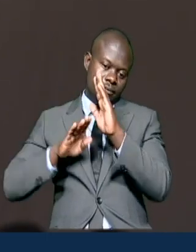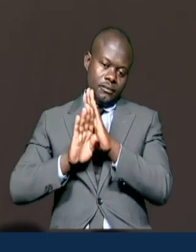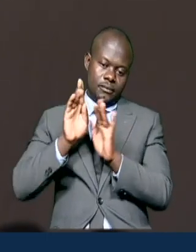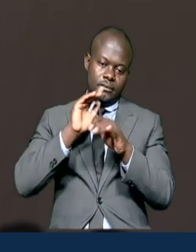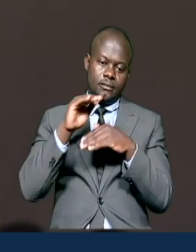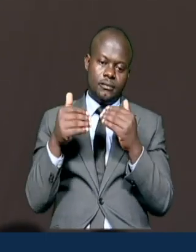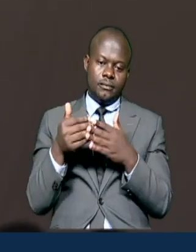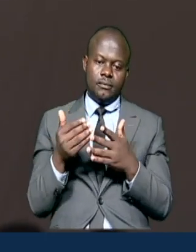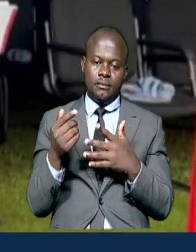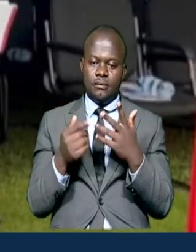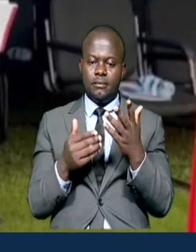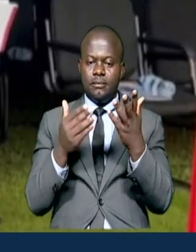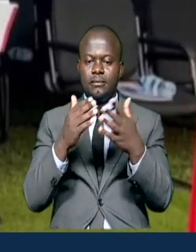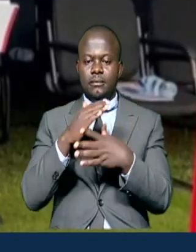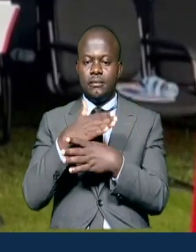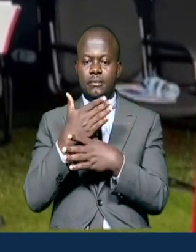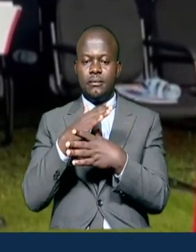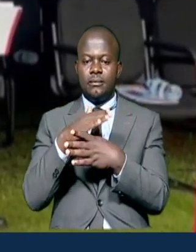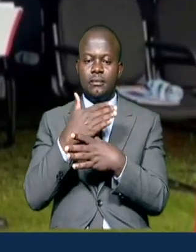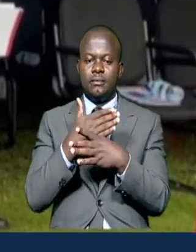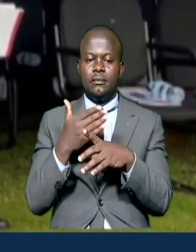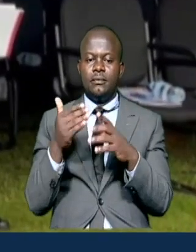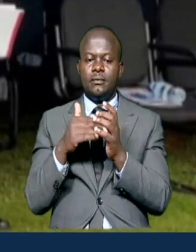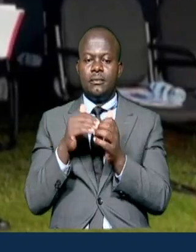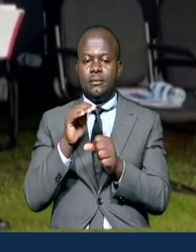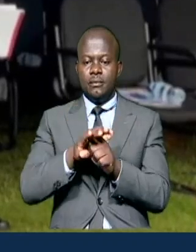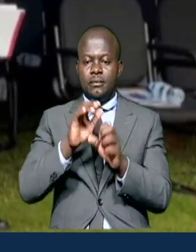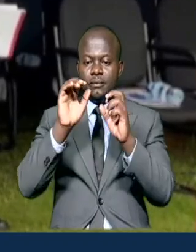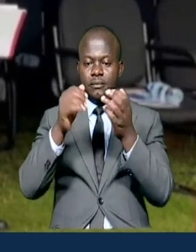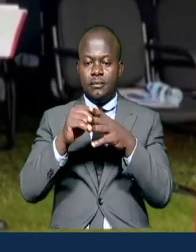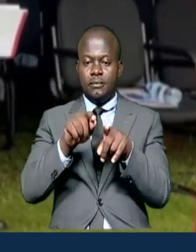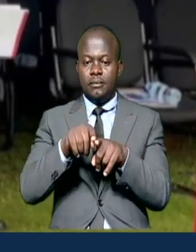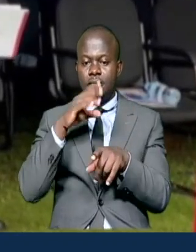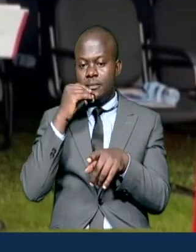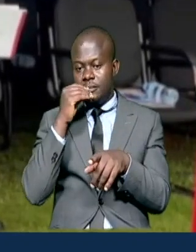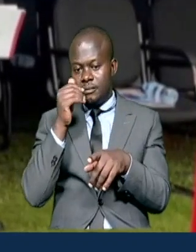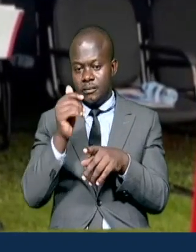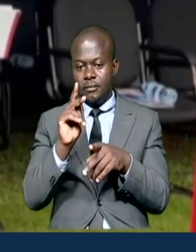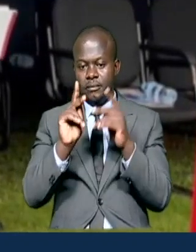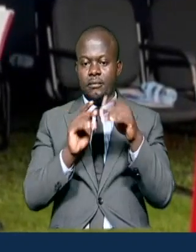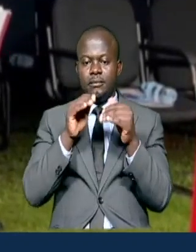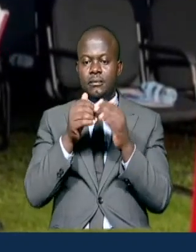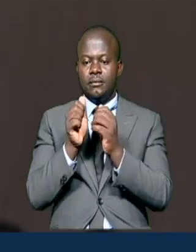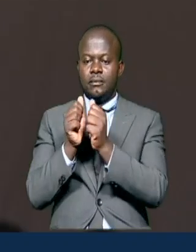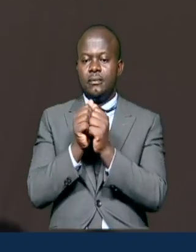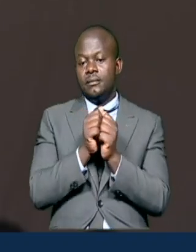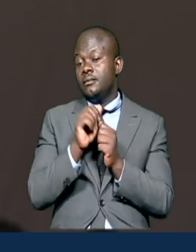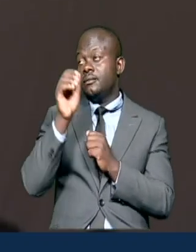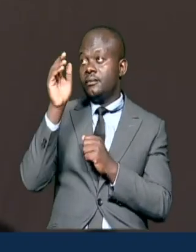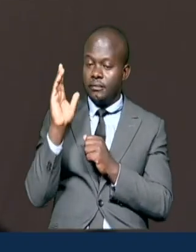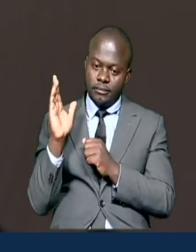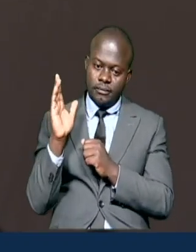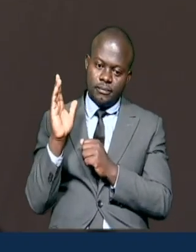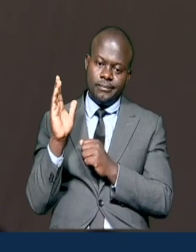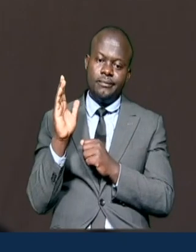abaturage bahatuye tukazisangira, cyane ko nk'uko twabivuze abo bantu ni abantu b'Imana,